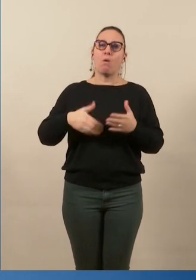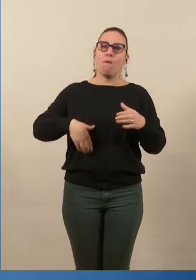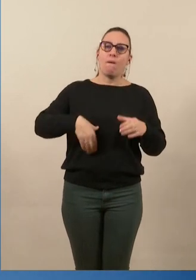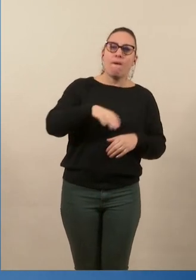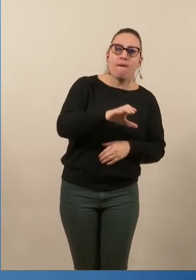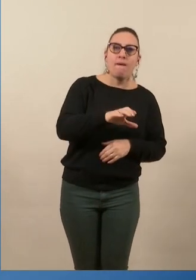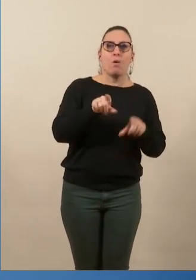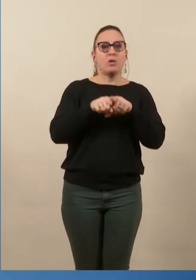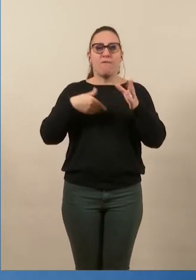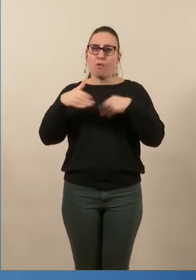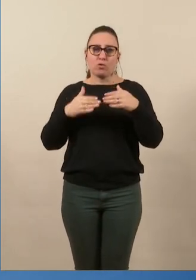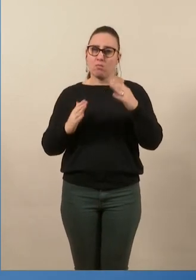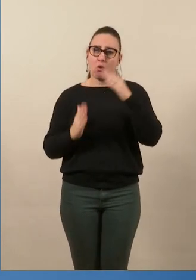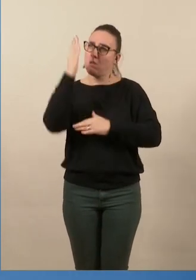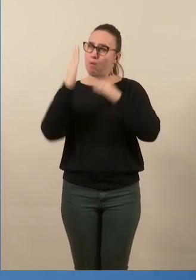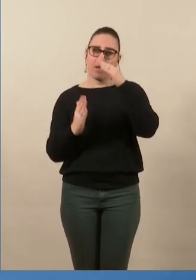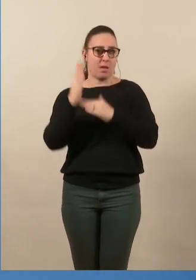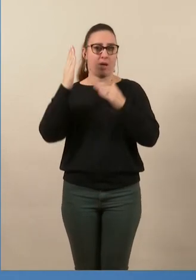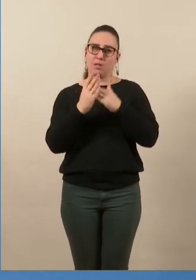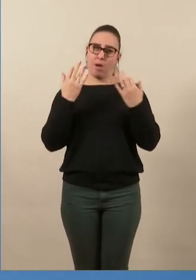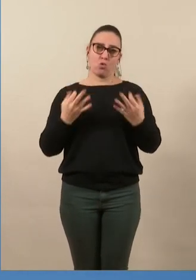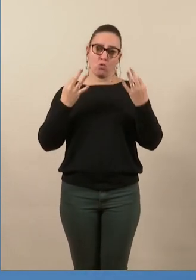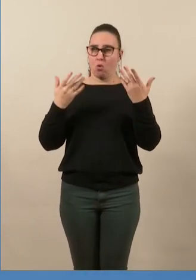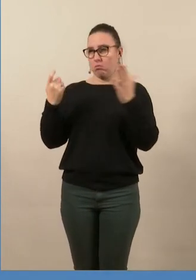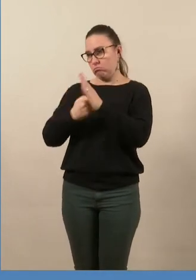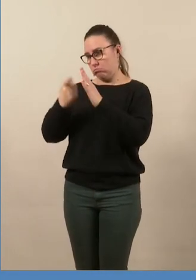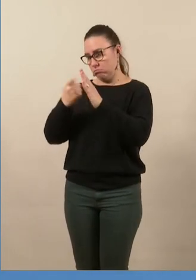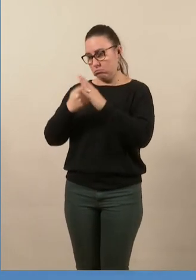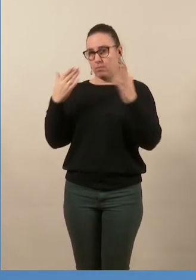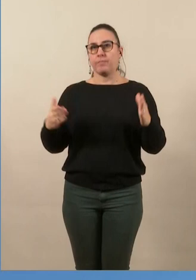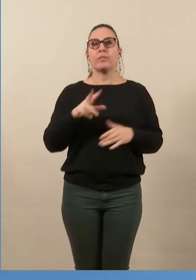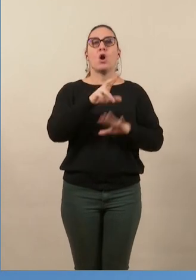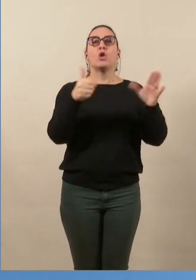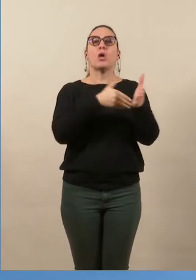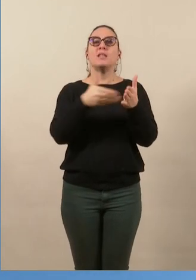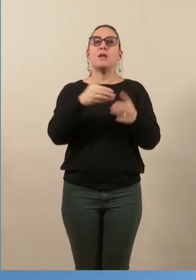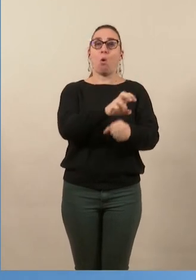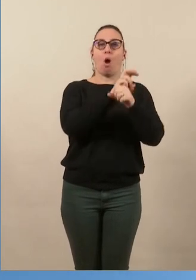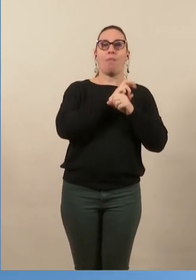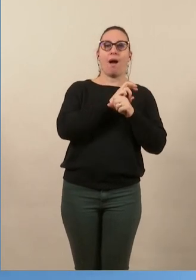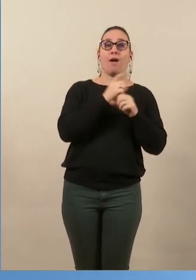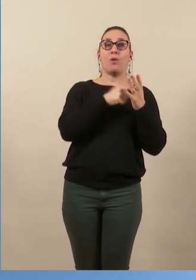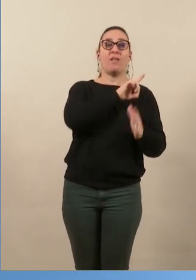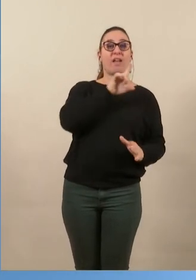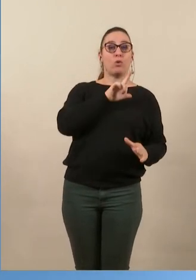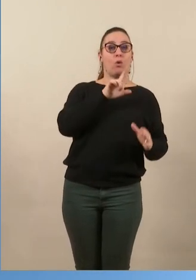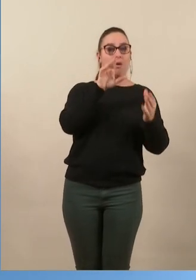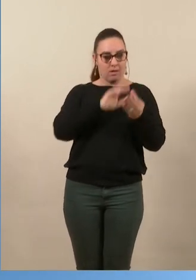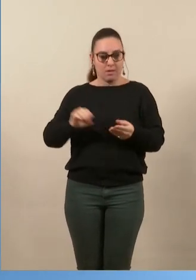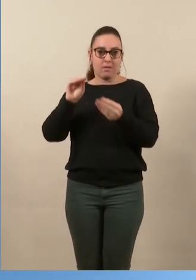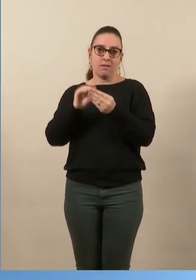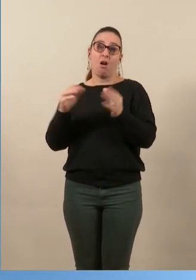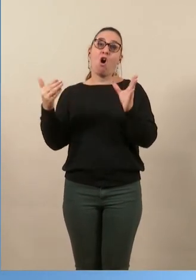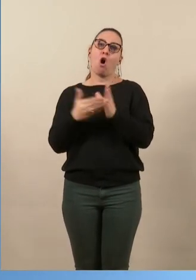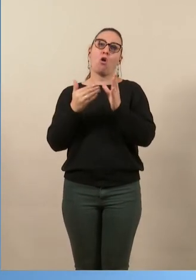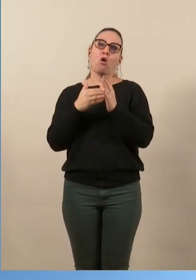continuant fonctionner je l'ai déjà dit et bien en plus de l'emprunt de 36 millions d'euros en 2022 vous faites un éè